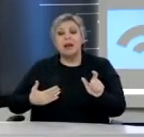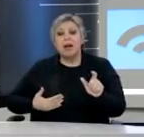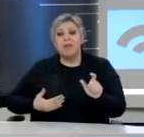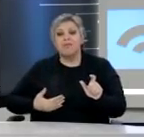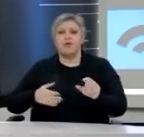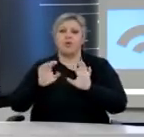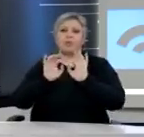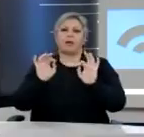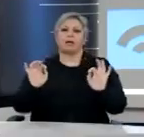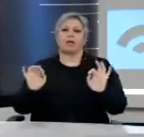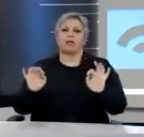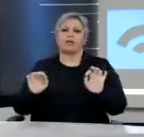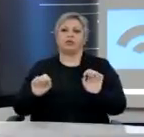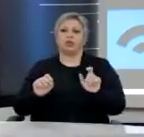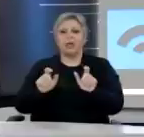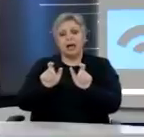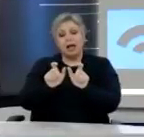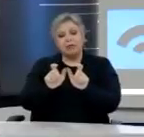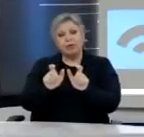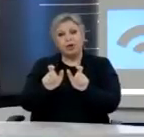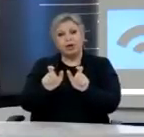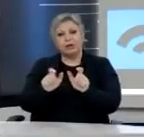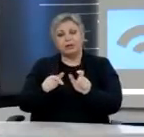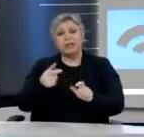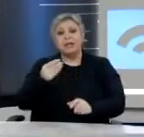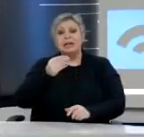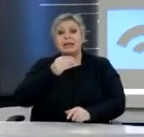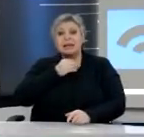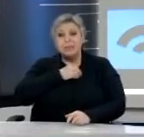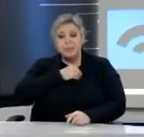Σλάβο-Μακεδόνες και λυπάμαι γιατί ο κύριος Κουμουτσάκος σήμερα